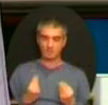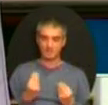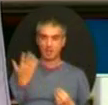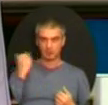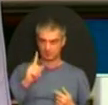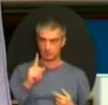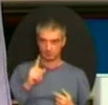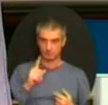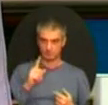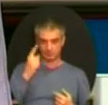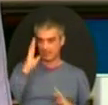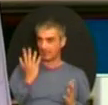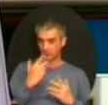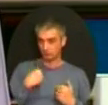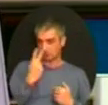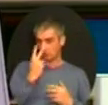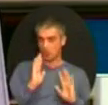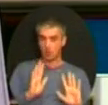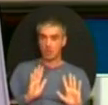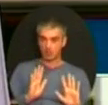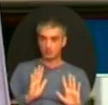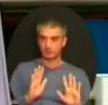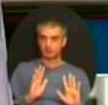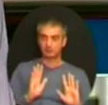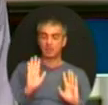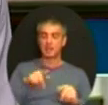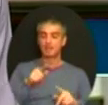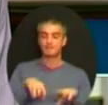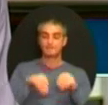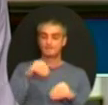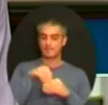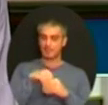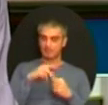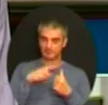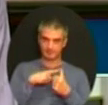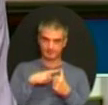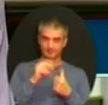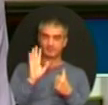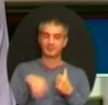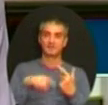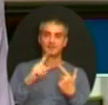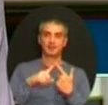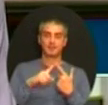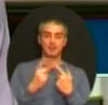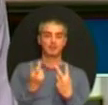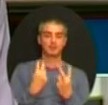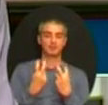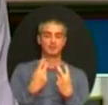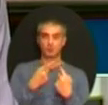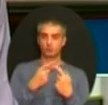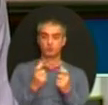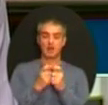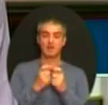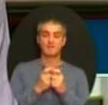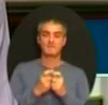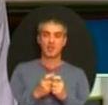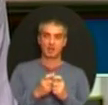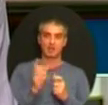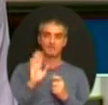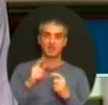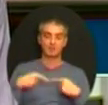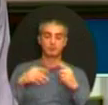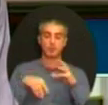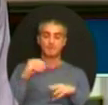הייתה, איך שאני רואה את הדברים, שגם הפריימריז, וגם ההתפקדות למפלגה, וגם